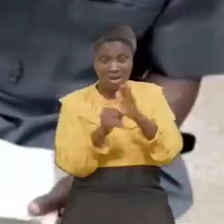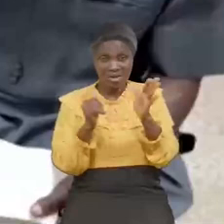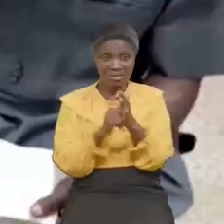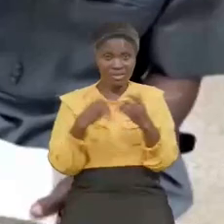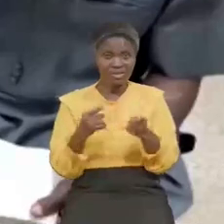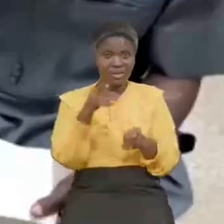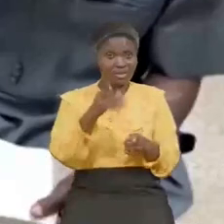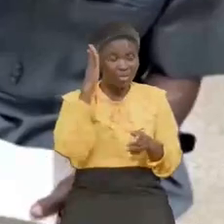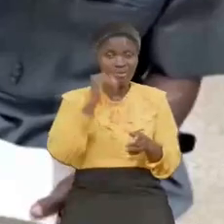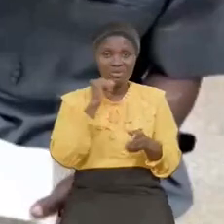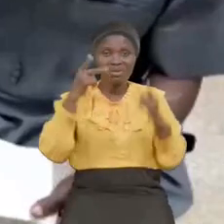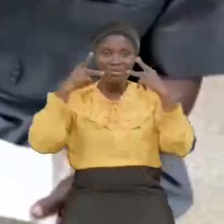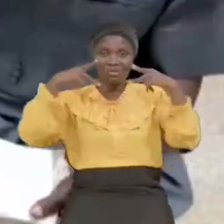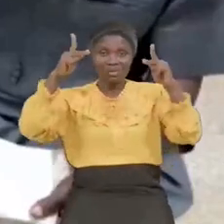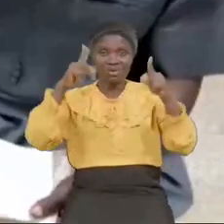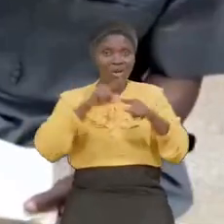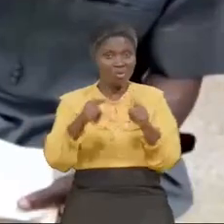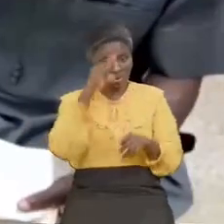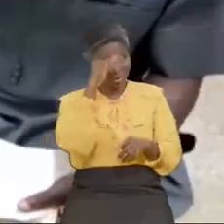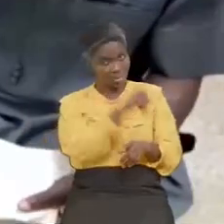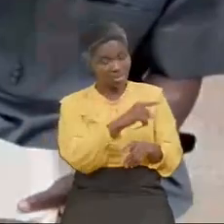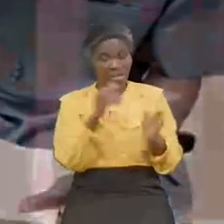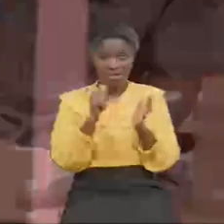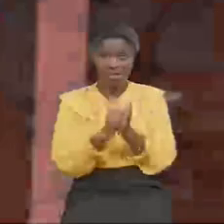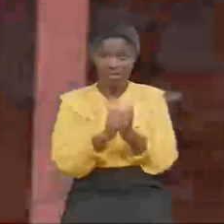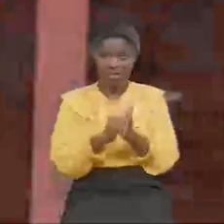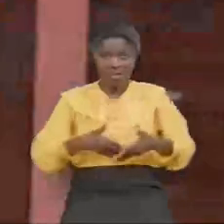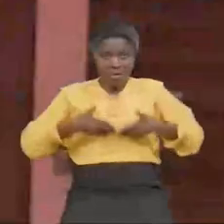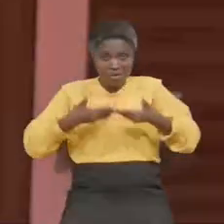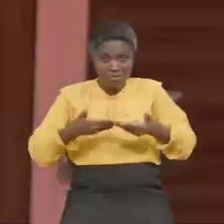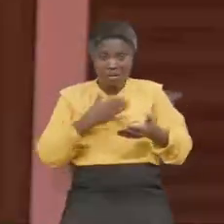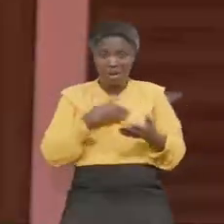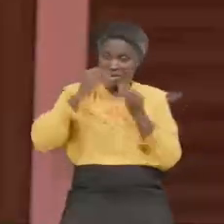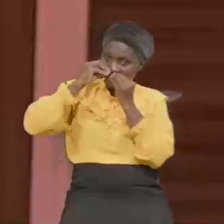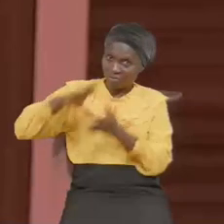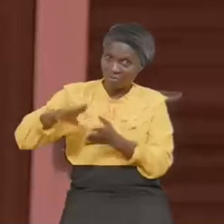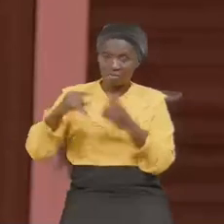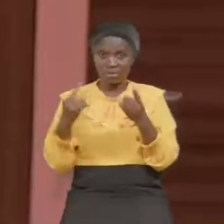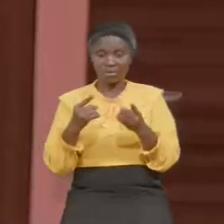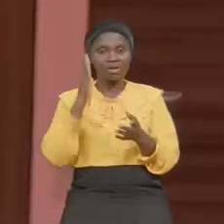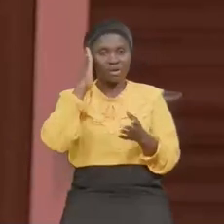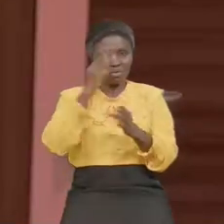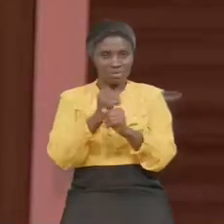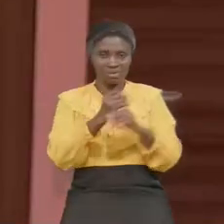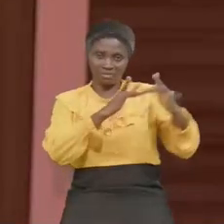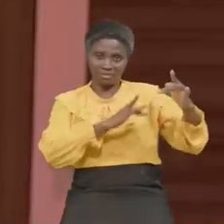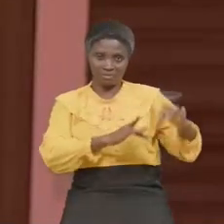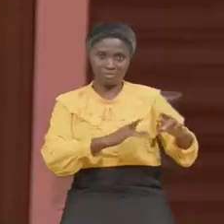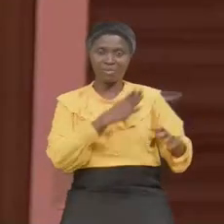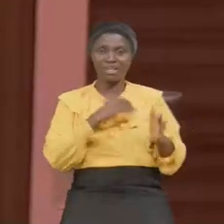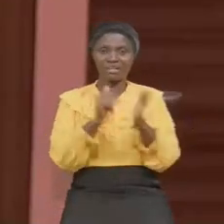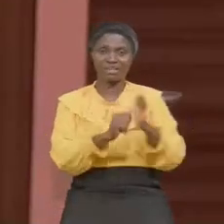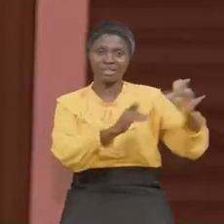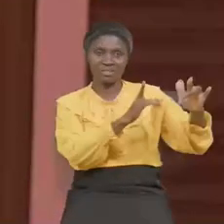celui qui les avoue et les délaisse obtient miséricorde. Sa miséricorde va te